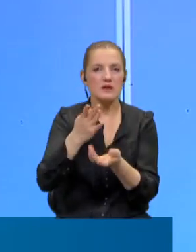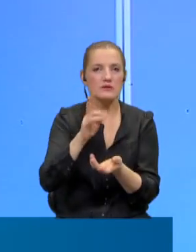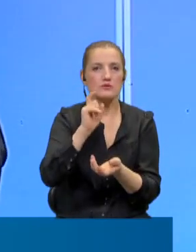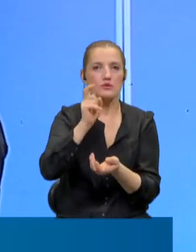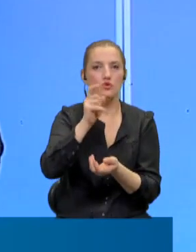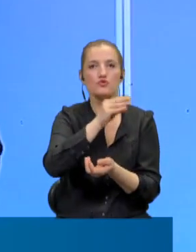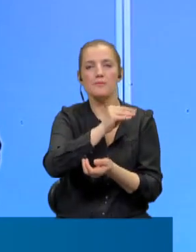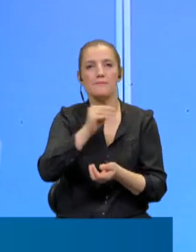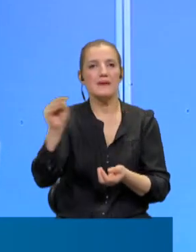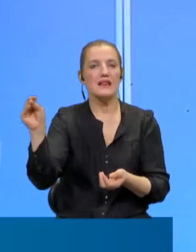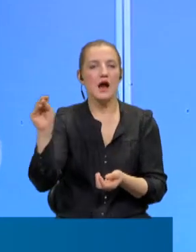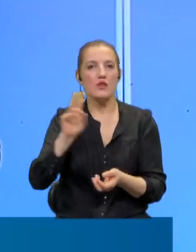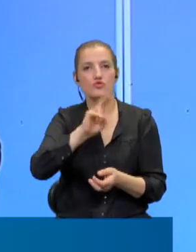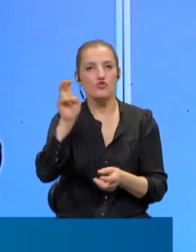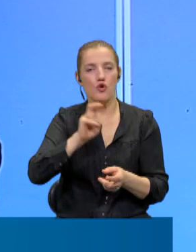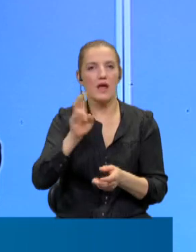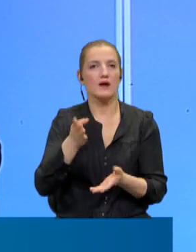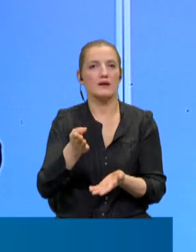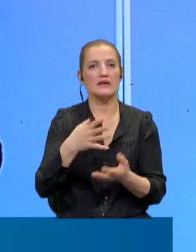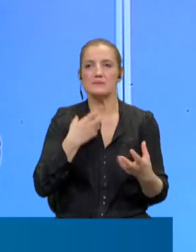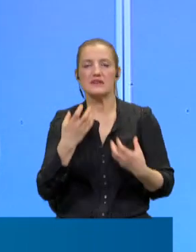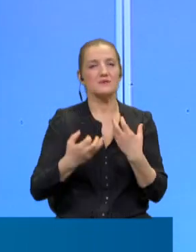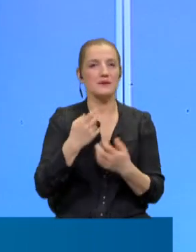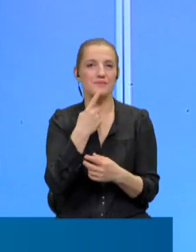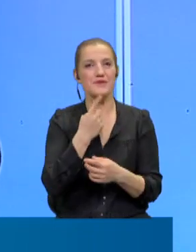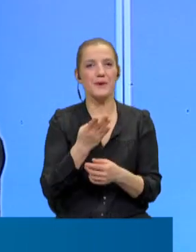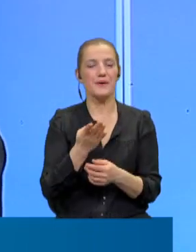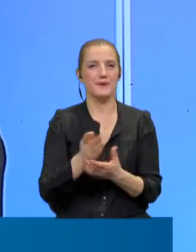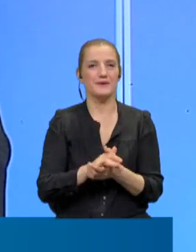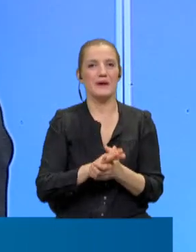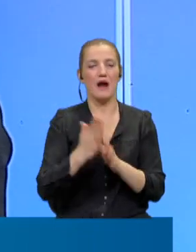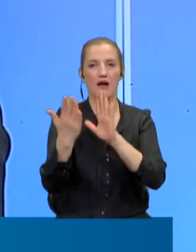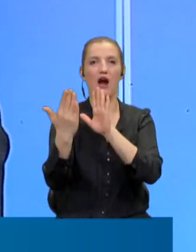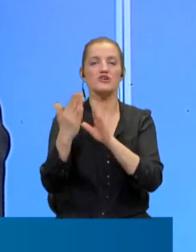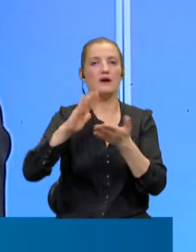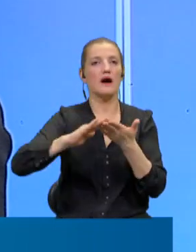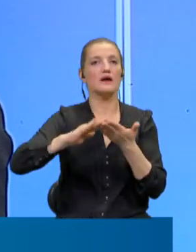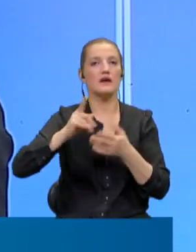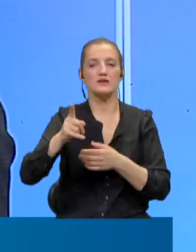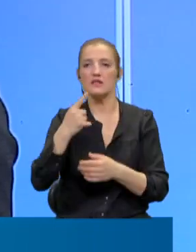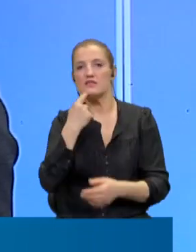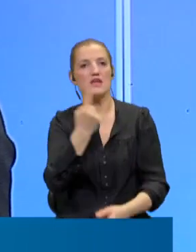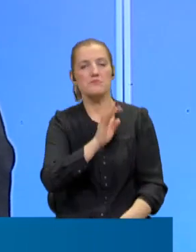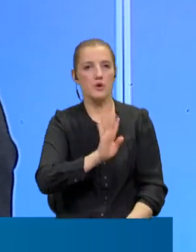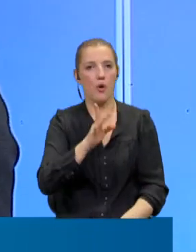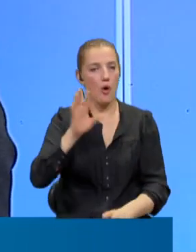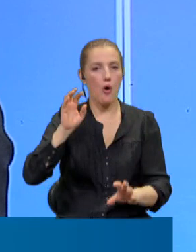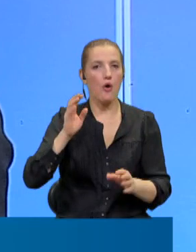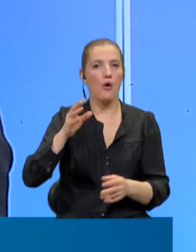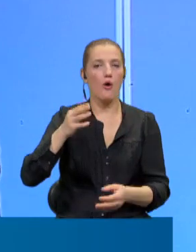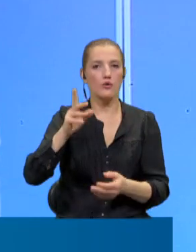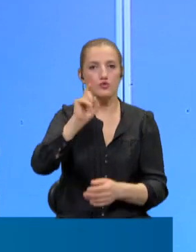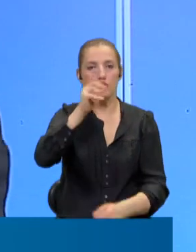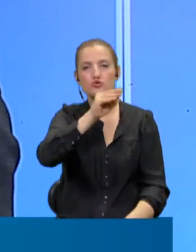daha 9 milyar doları sürdüm piyasaya bu kıpır kıpır sundaya karşısındaki arkadaşımız da demiyor ki ya hocam